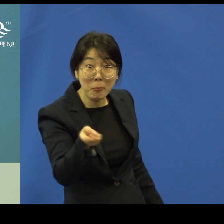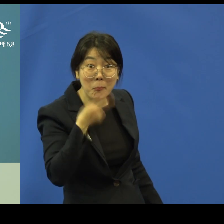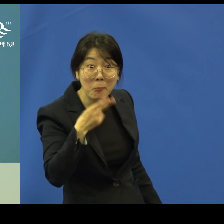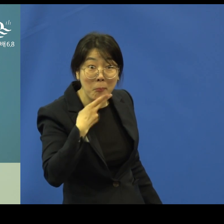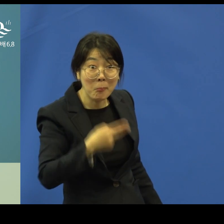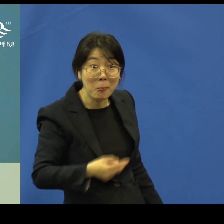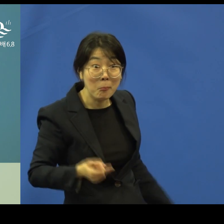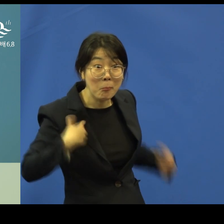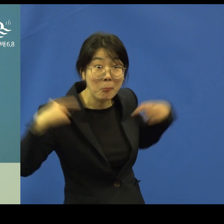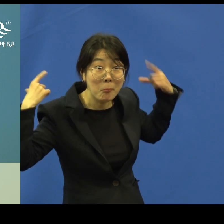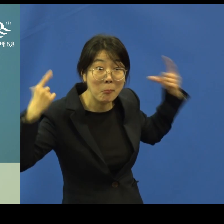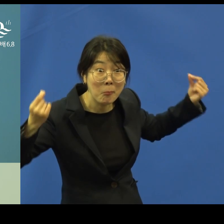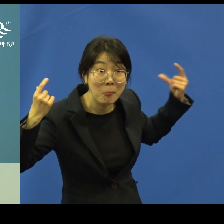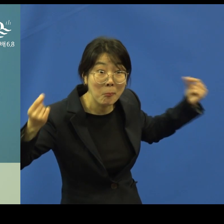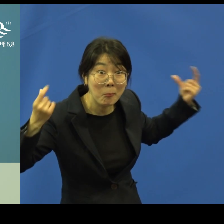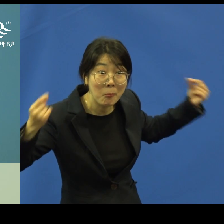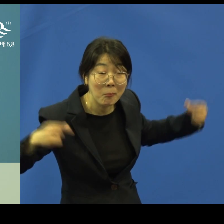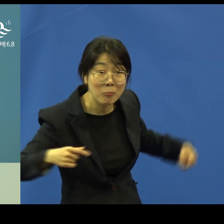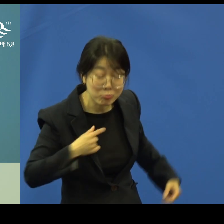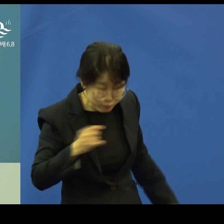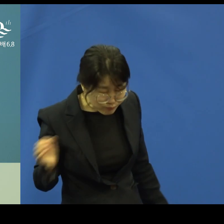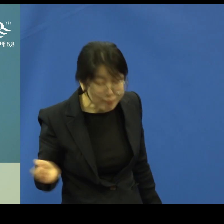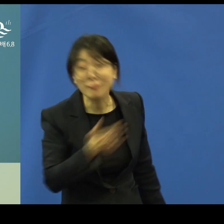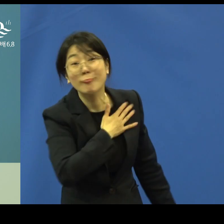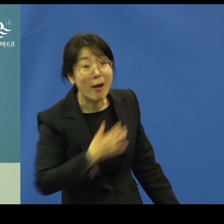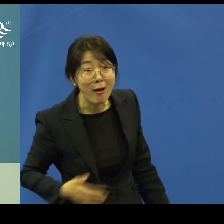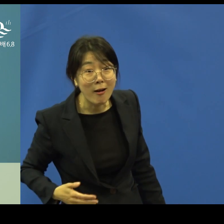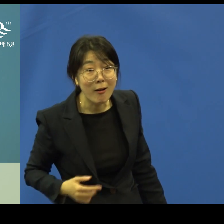여기. 나는 부자라